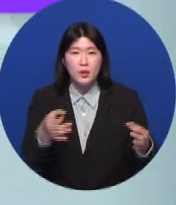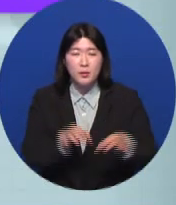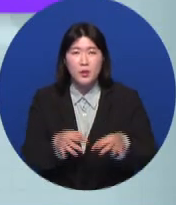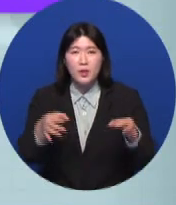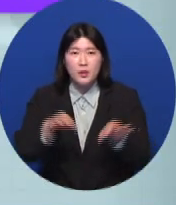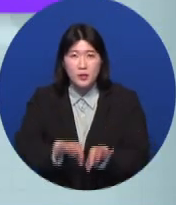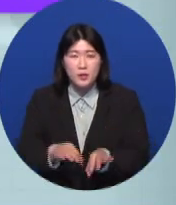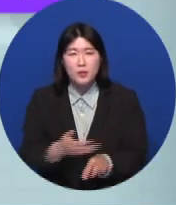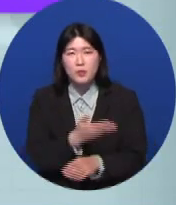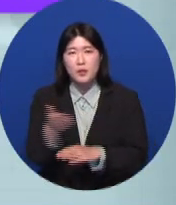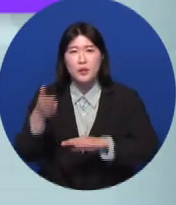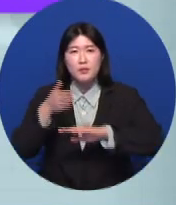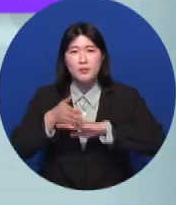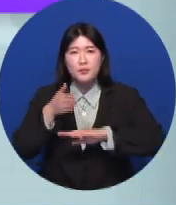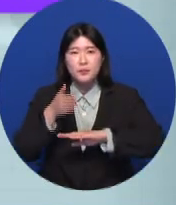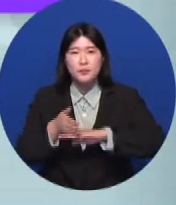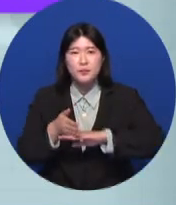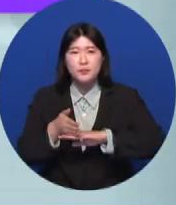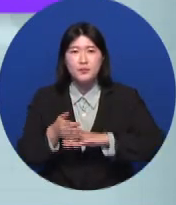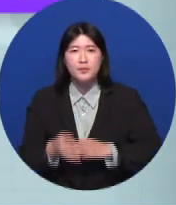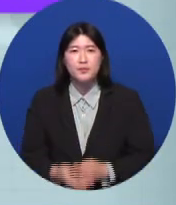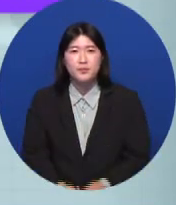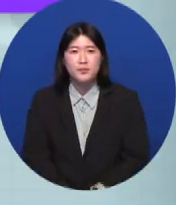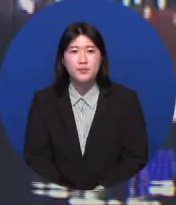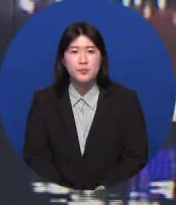분들께 다시 한번 감사드립니다